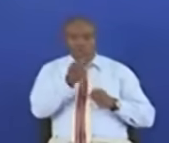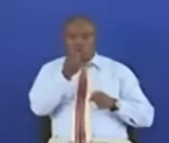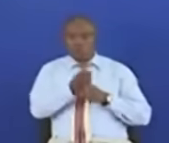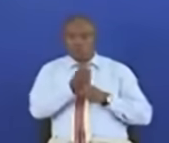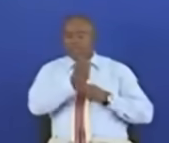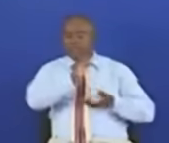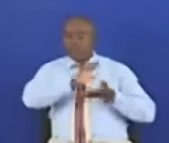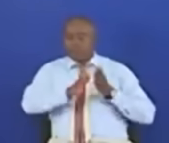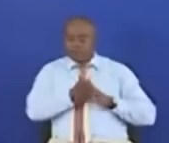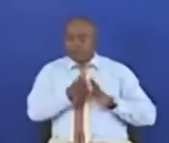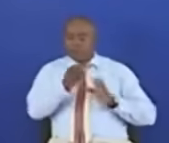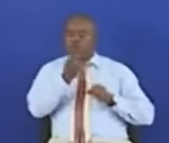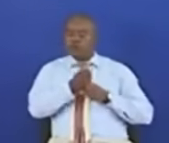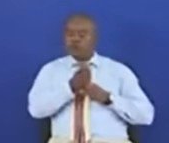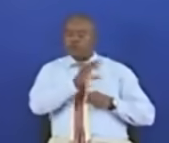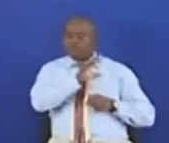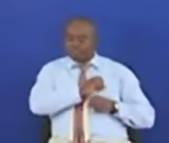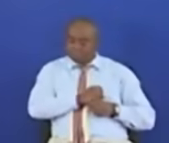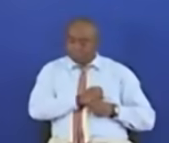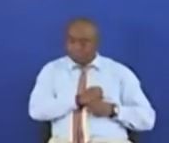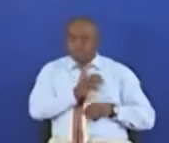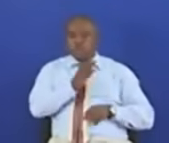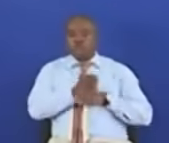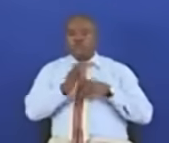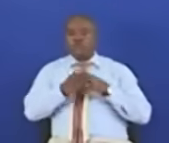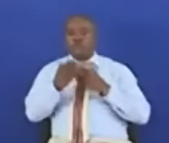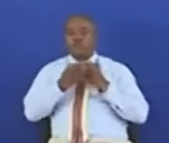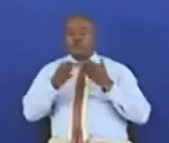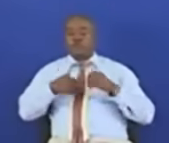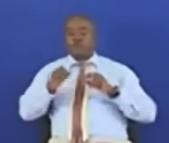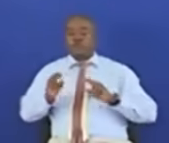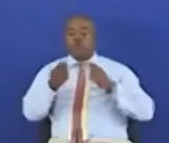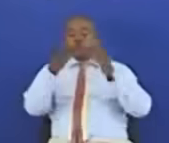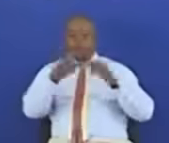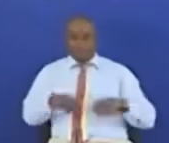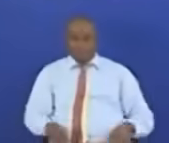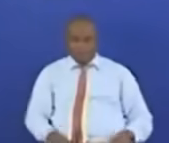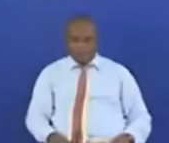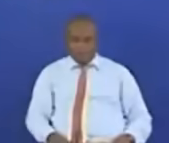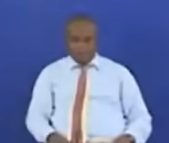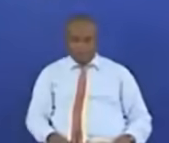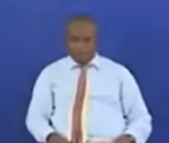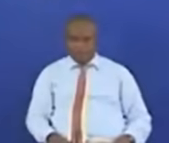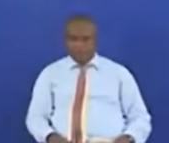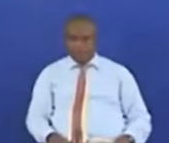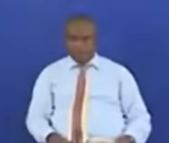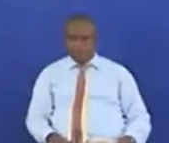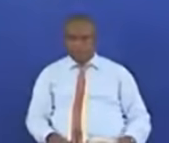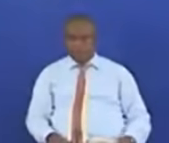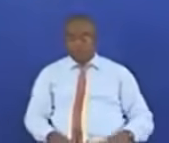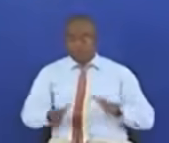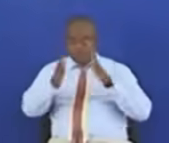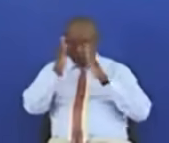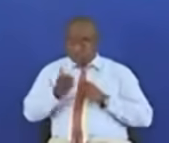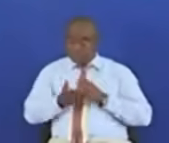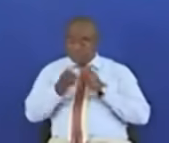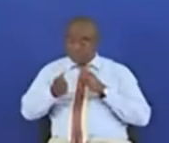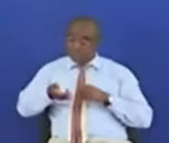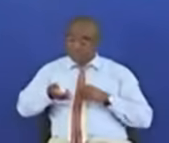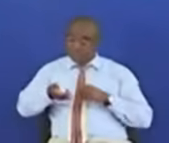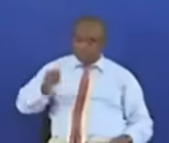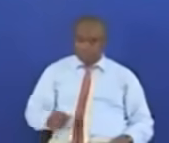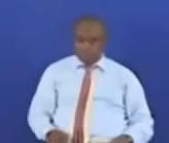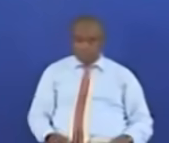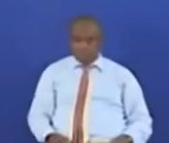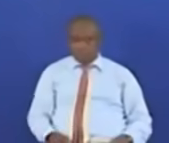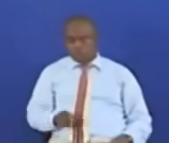na ili tuweze kujenga taifa letu upya. Sasa Mheshimiwa Naibu Spika, mswada